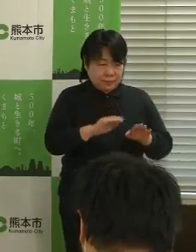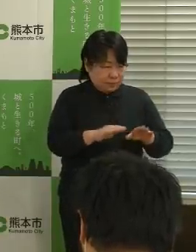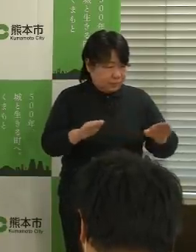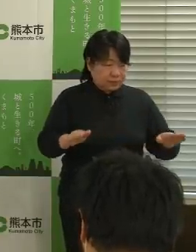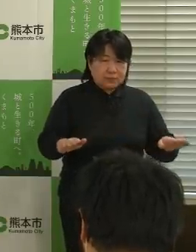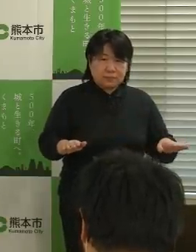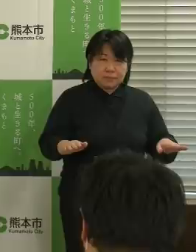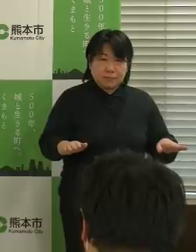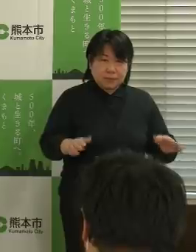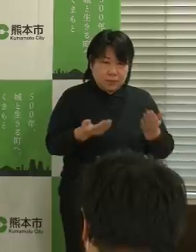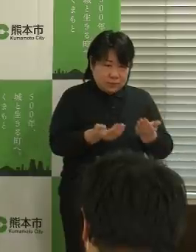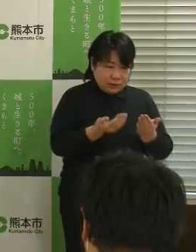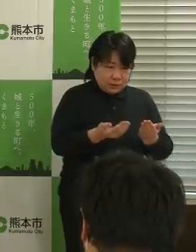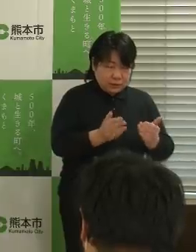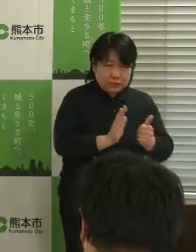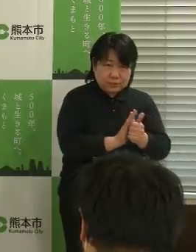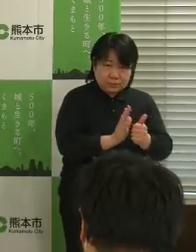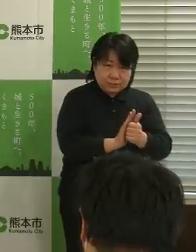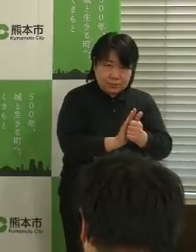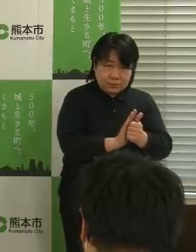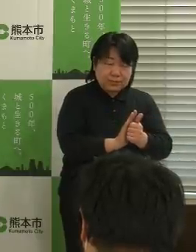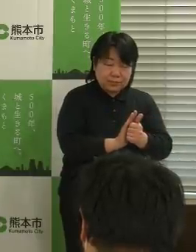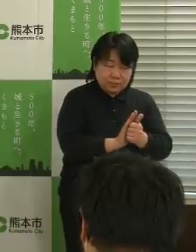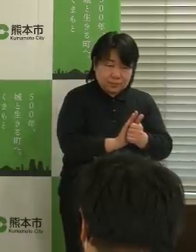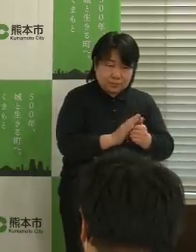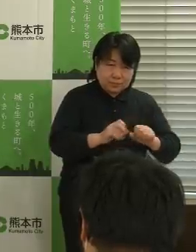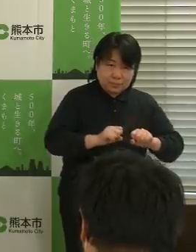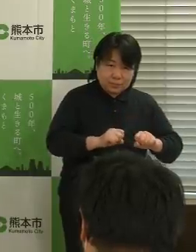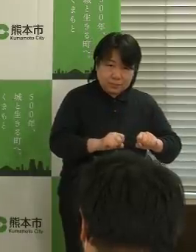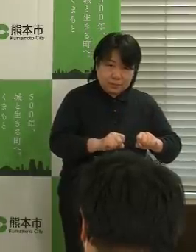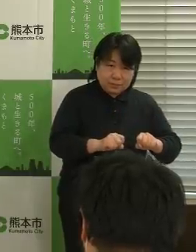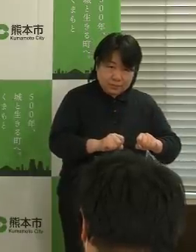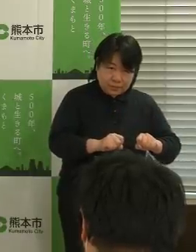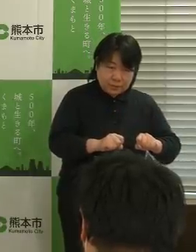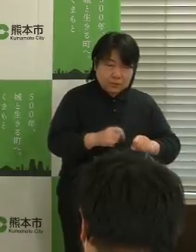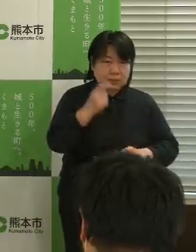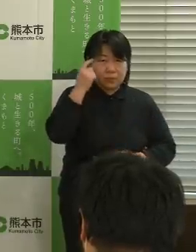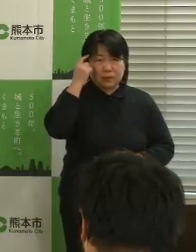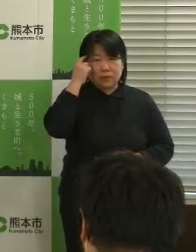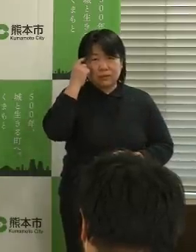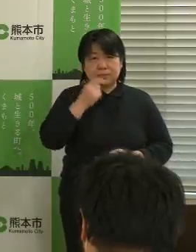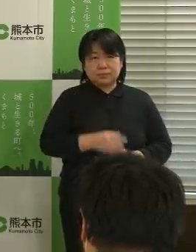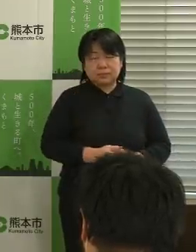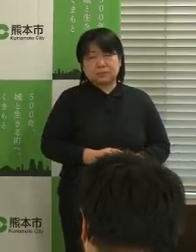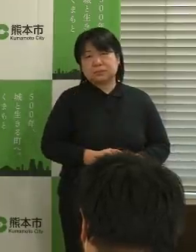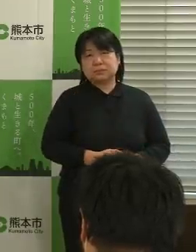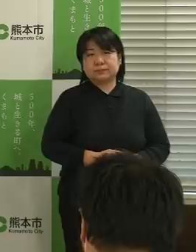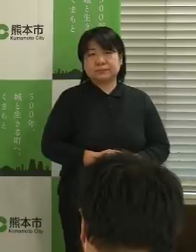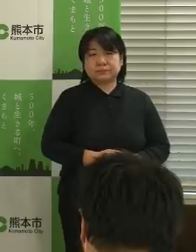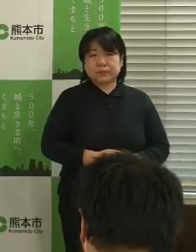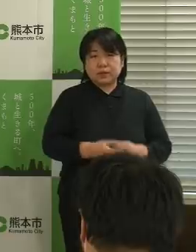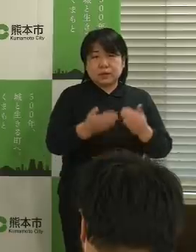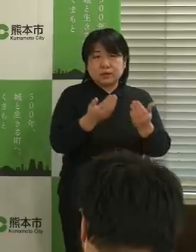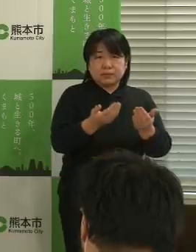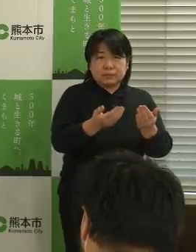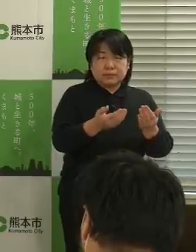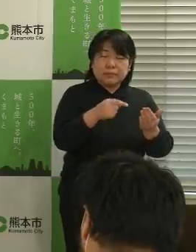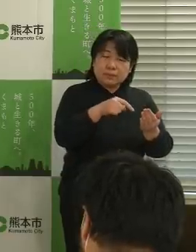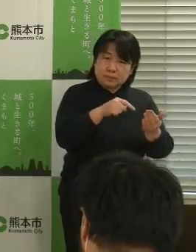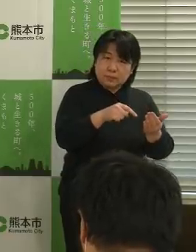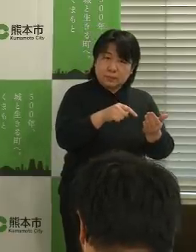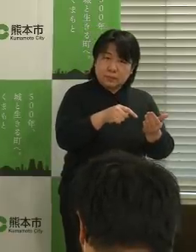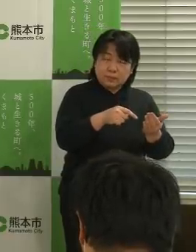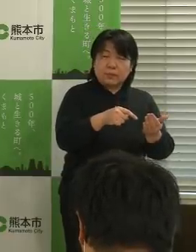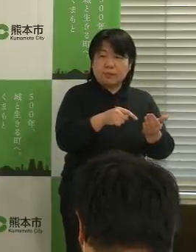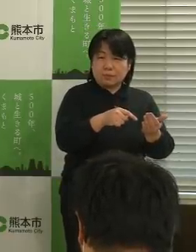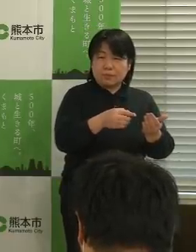ちの学習支援をですねしていきたい、まあ、そういうふうに考えているところです。で学校の方からもですね、